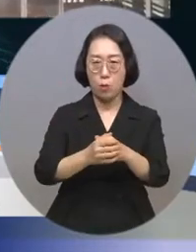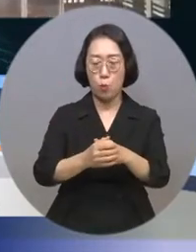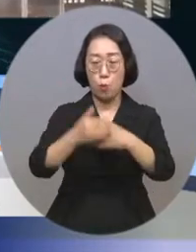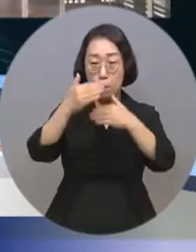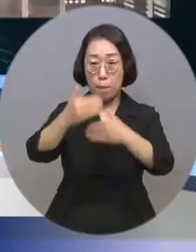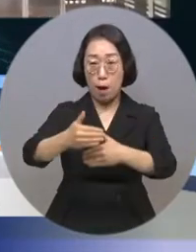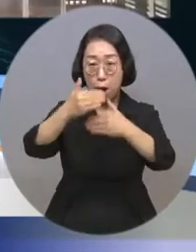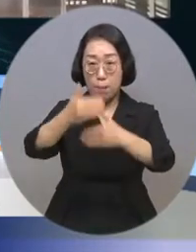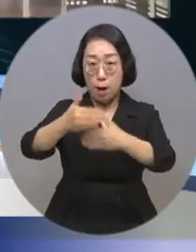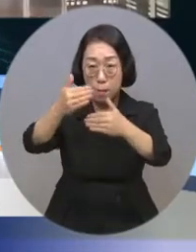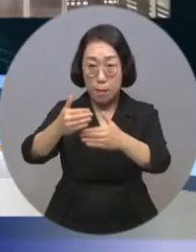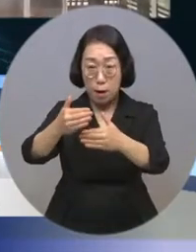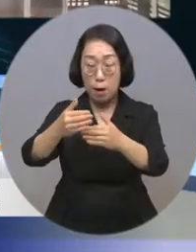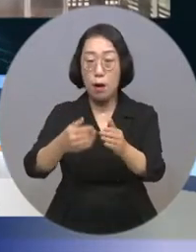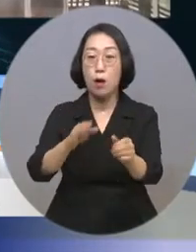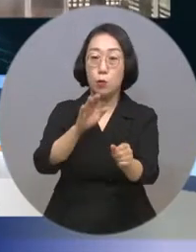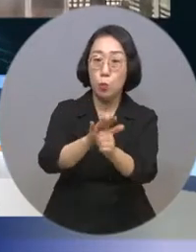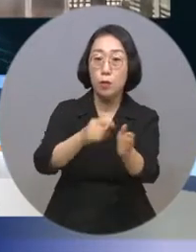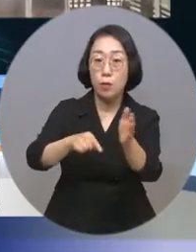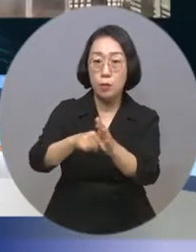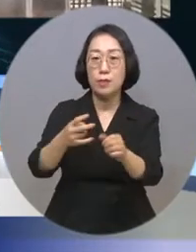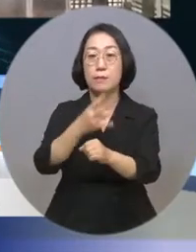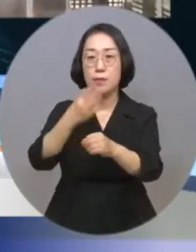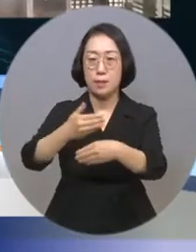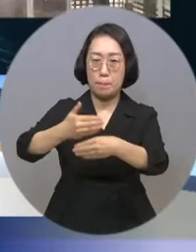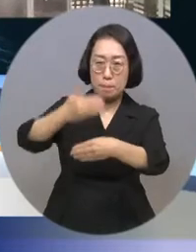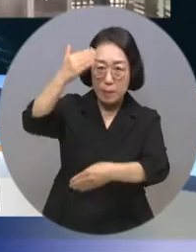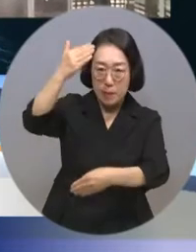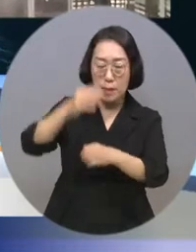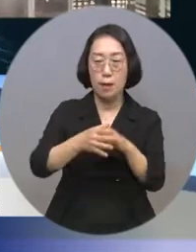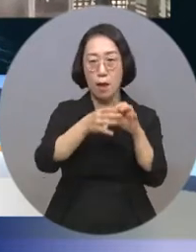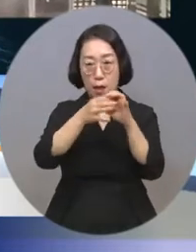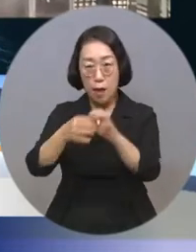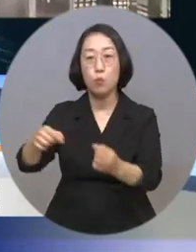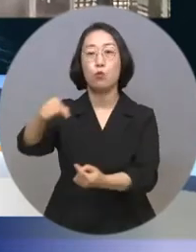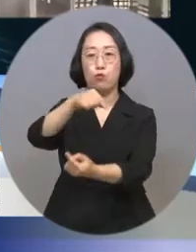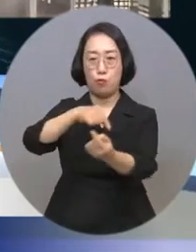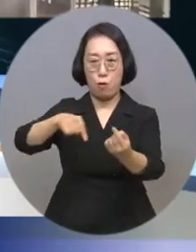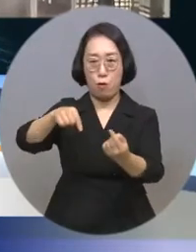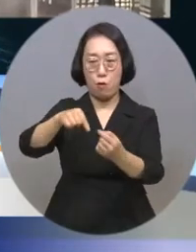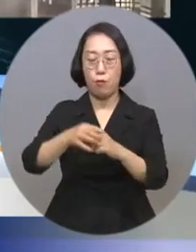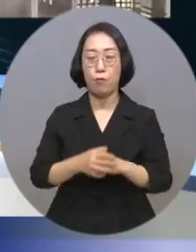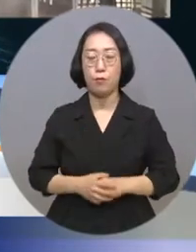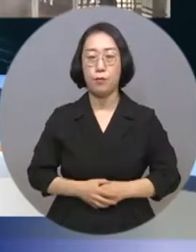아우르는 24시간 진료 체계를 갖출 계획인데요. 장유진 기자가 보도합니다.